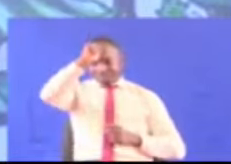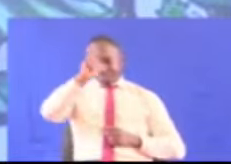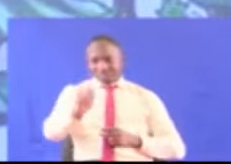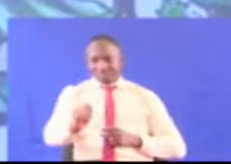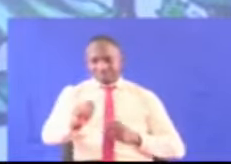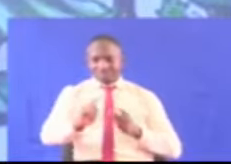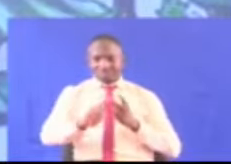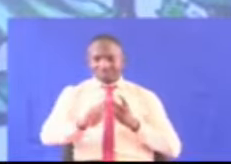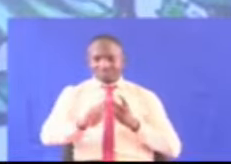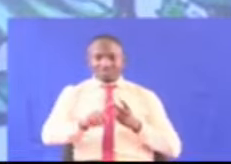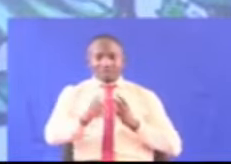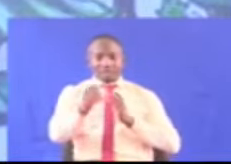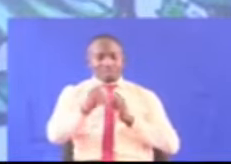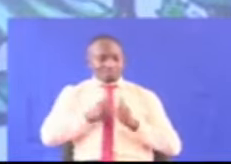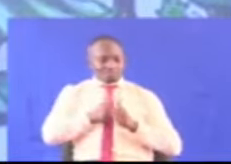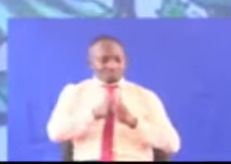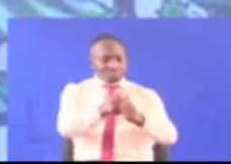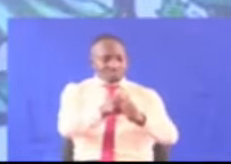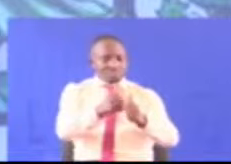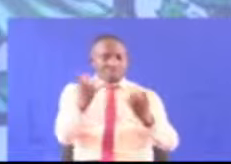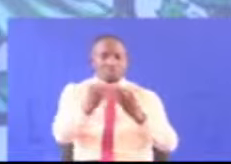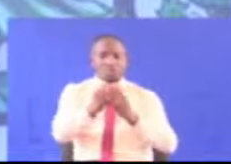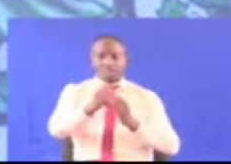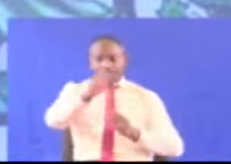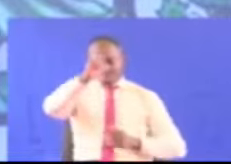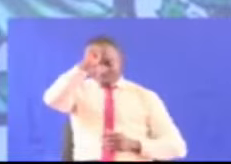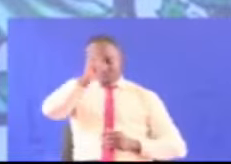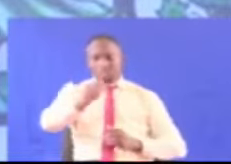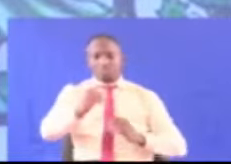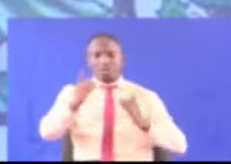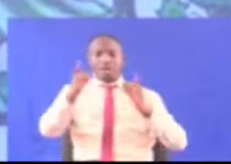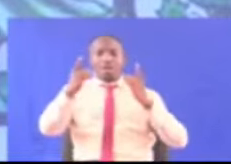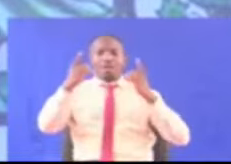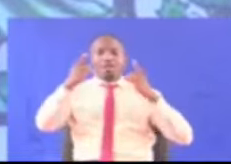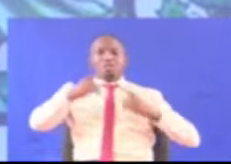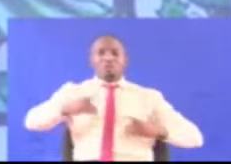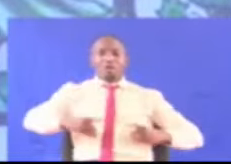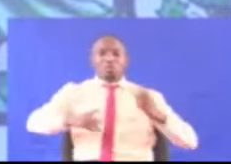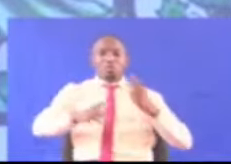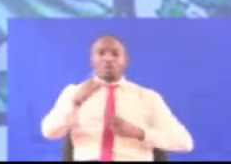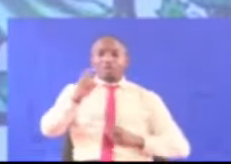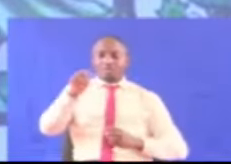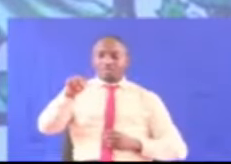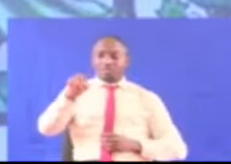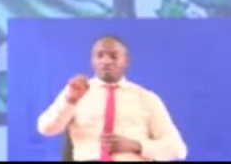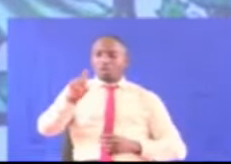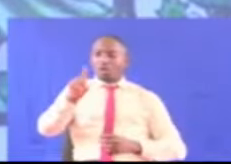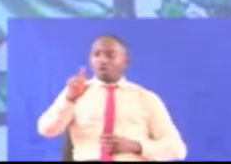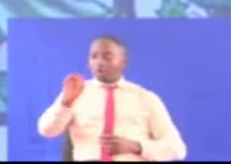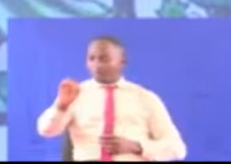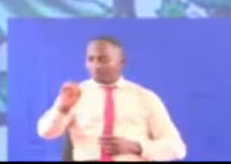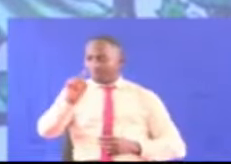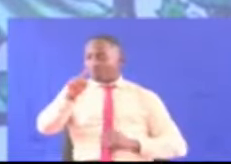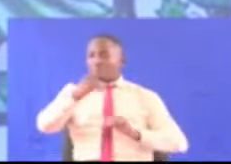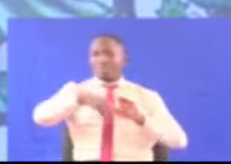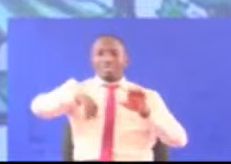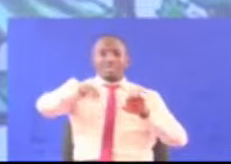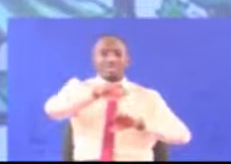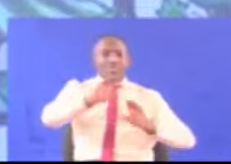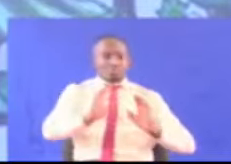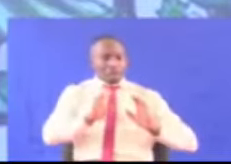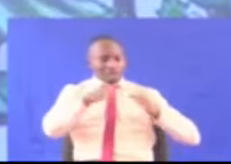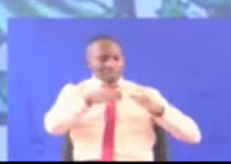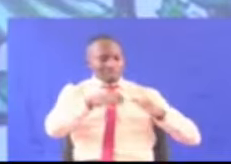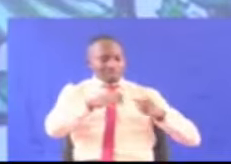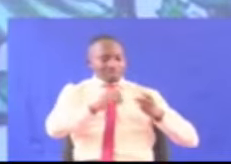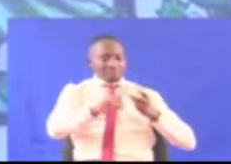Mheshimiwa ameongozana na Mheshimiwa diwani wa kata mojawapo inaitwa Nsoho, ambaye ni mwenyekiti wa